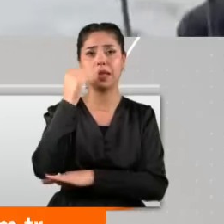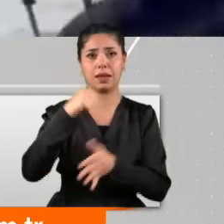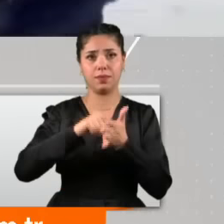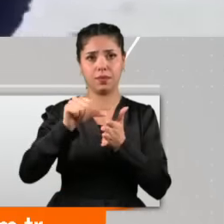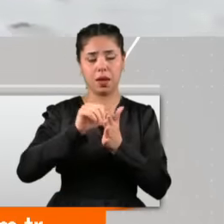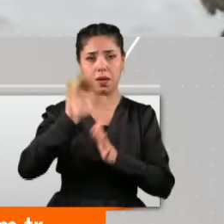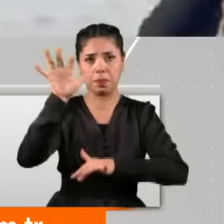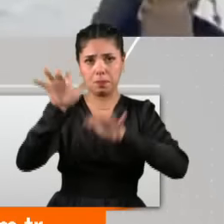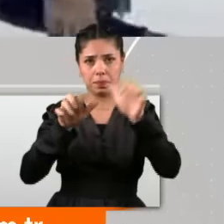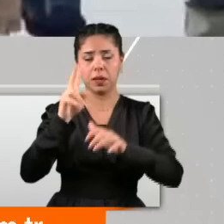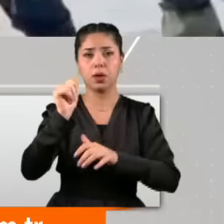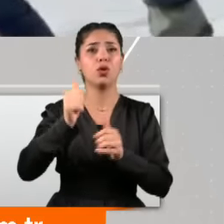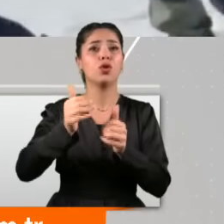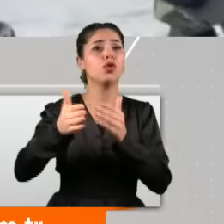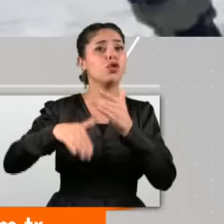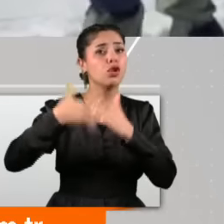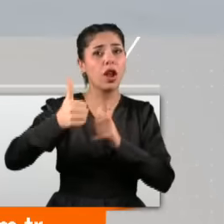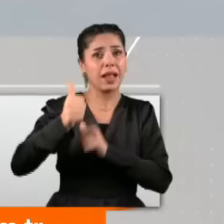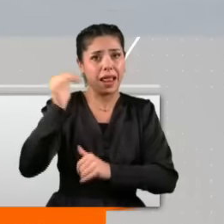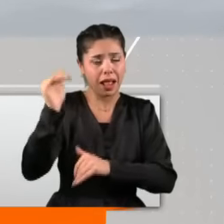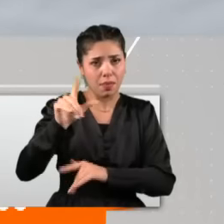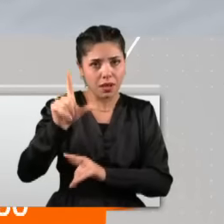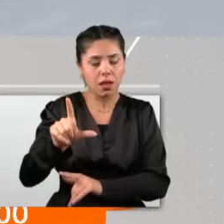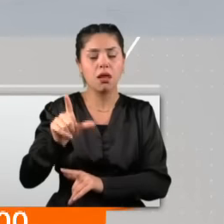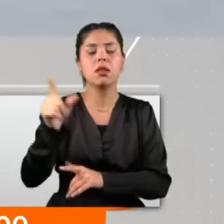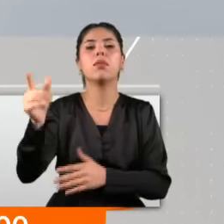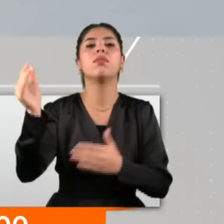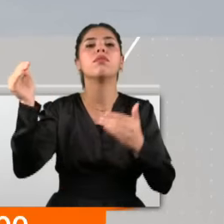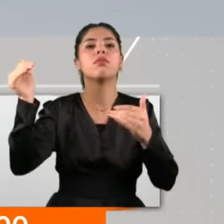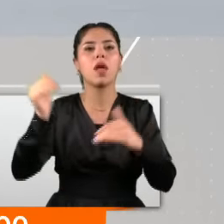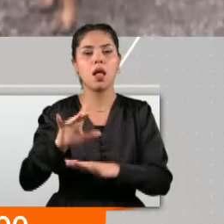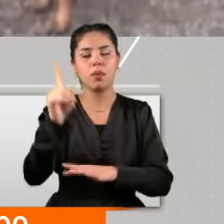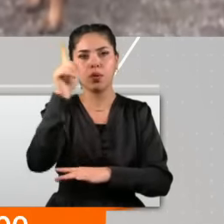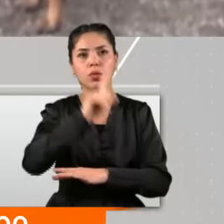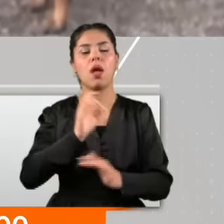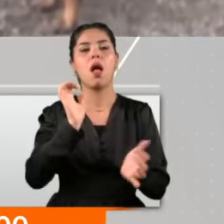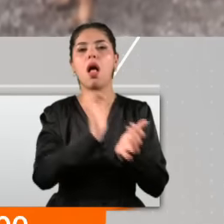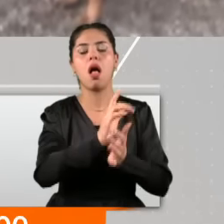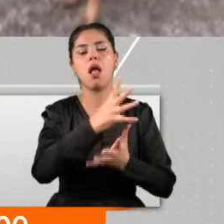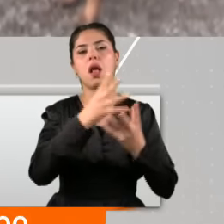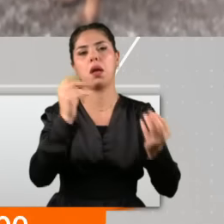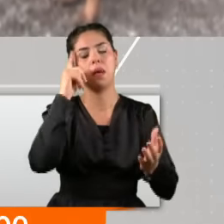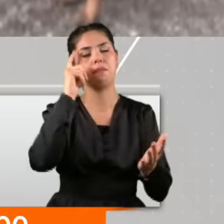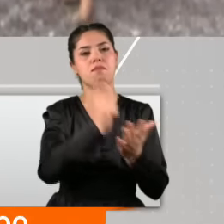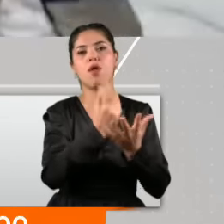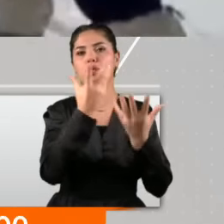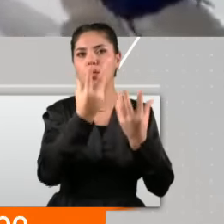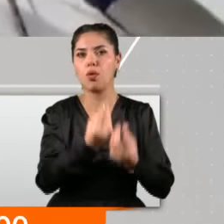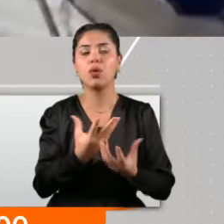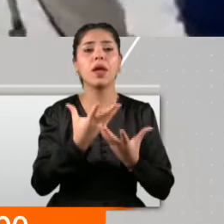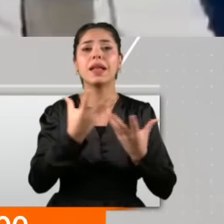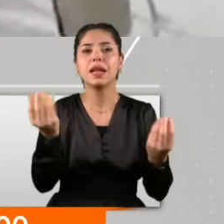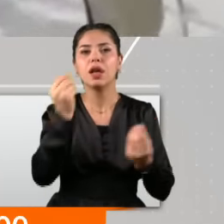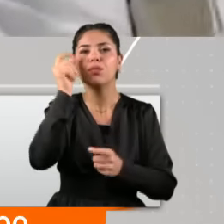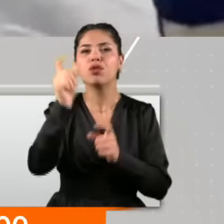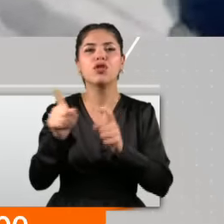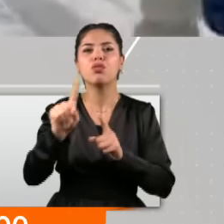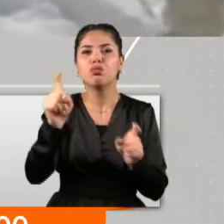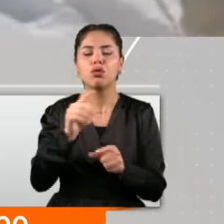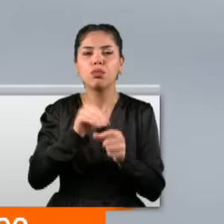dönmesi bekleniyordu. Ama dönmeyince Belarus'ta yaşayan aile kayıp ihbarında bulundu. Kayıp dağcılara ulaşabilmek için arama